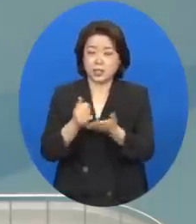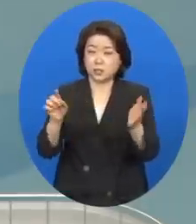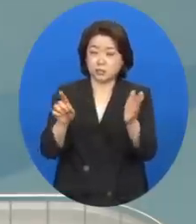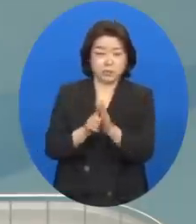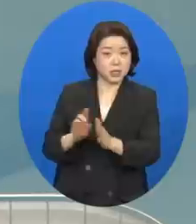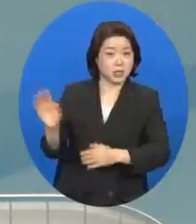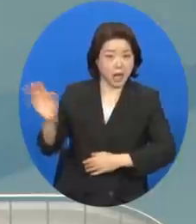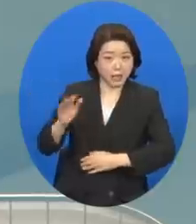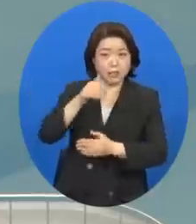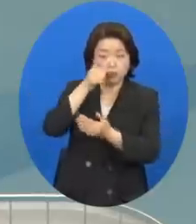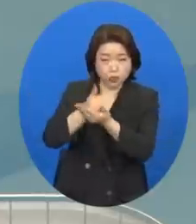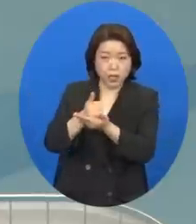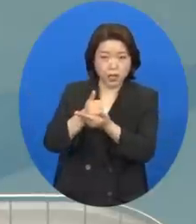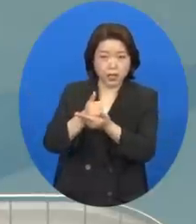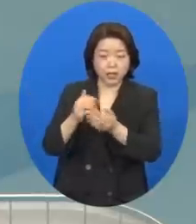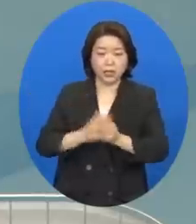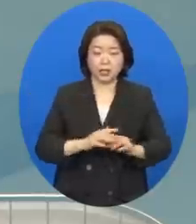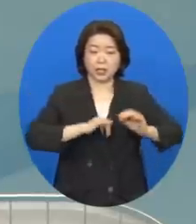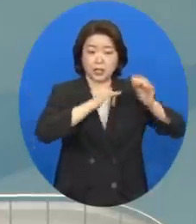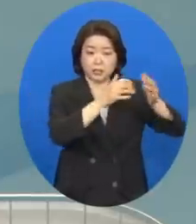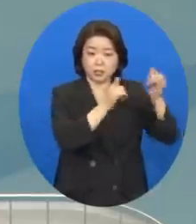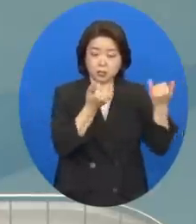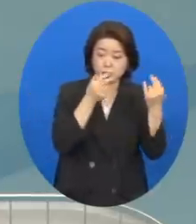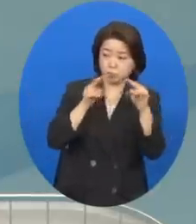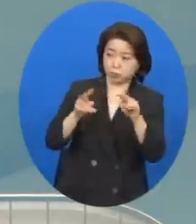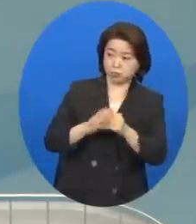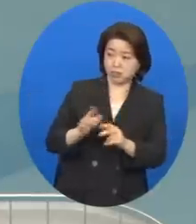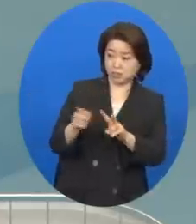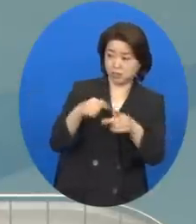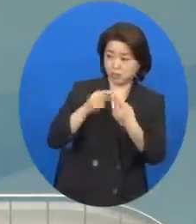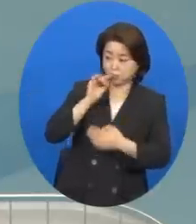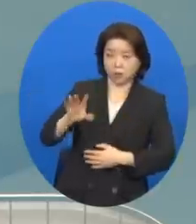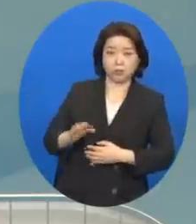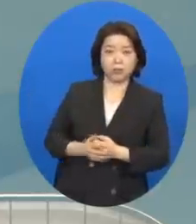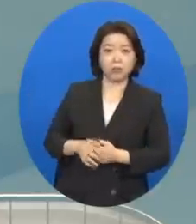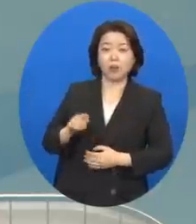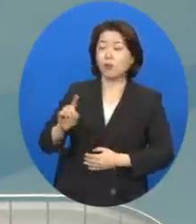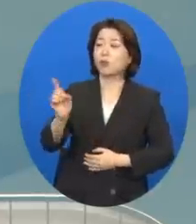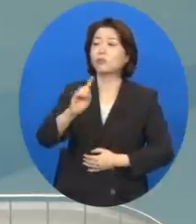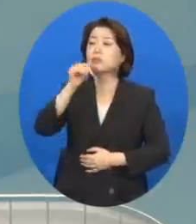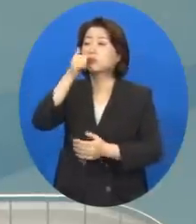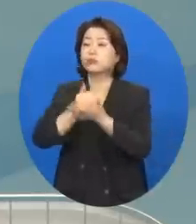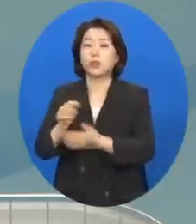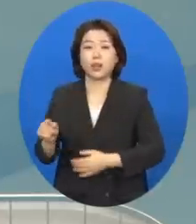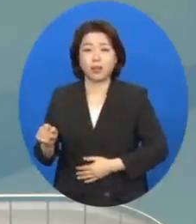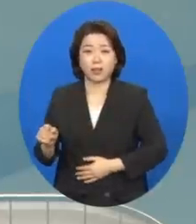죄를 세상 사람들은 이해할 수가 없어요. 그게 무슨 죄냐?